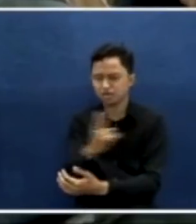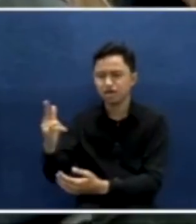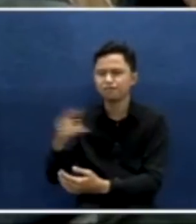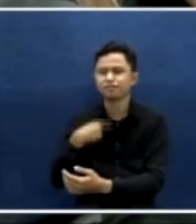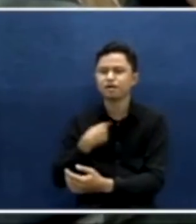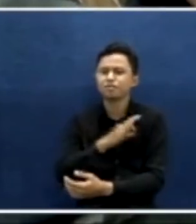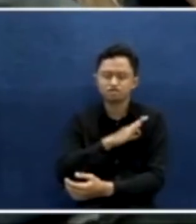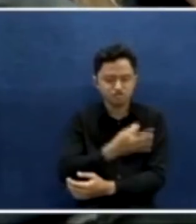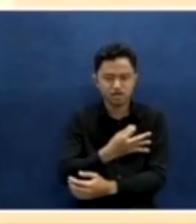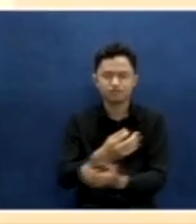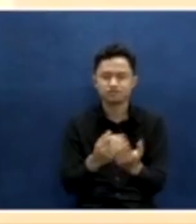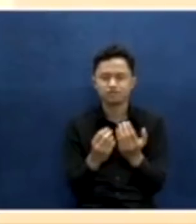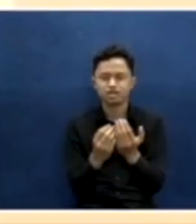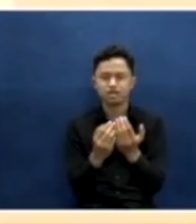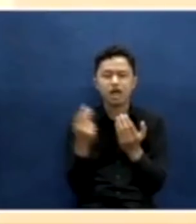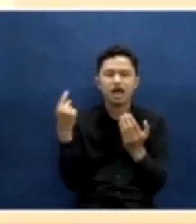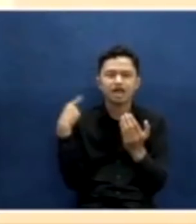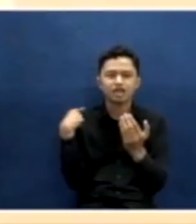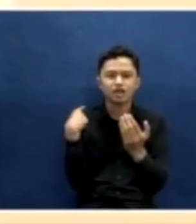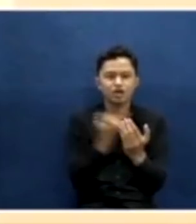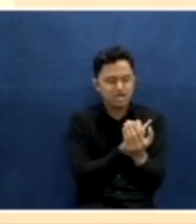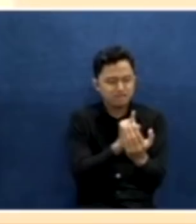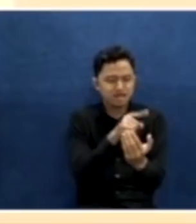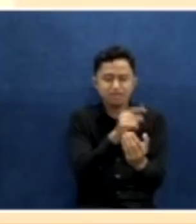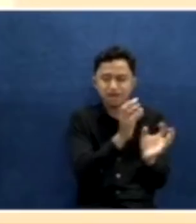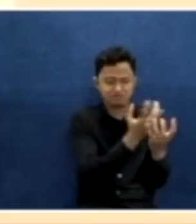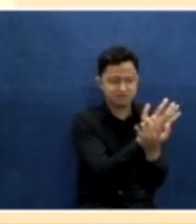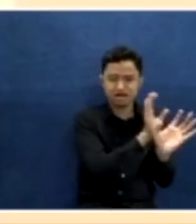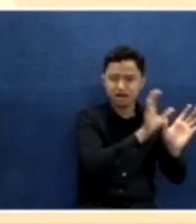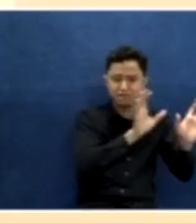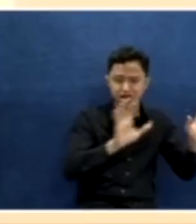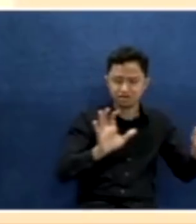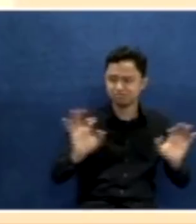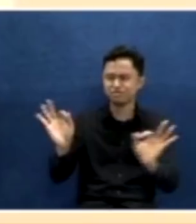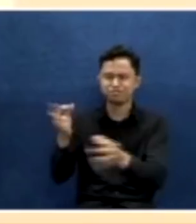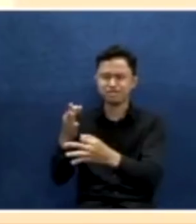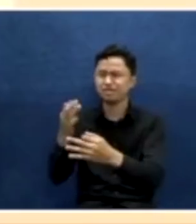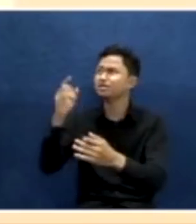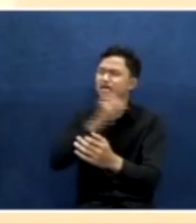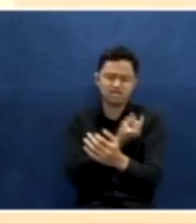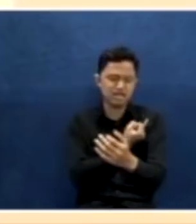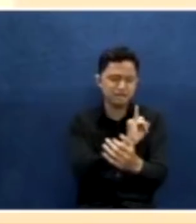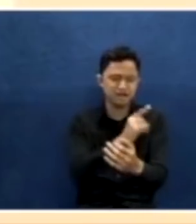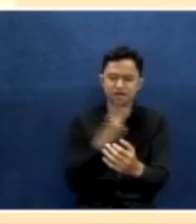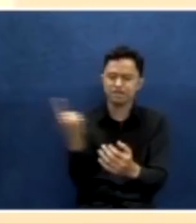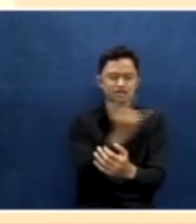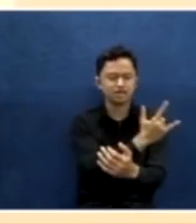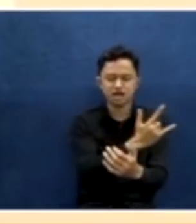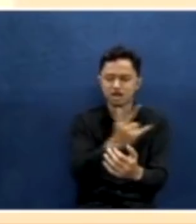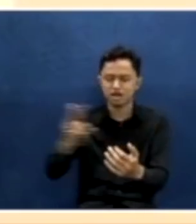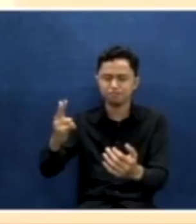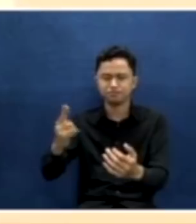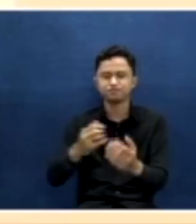jadikan Iman kami sebagaimana Iman kami di tengah keramaian Ya Allah Engkaulah yang mampu mencegah kami dari segala